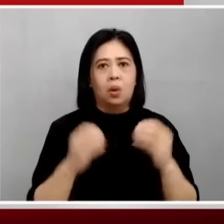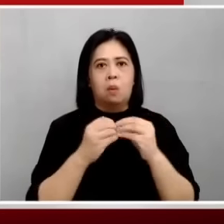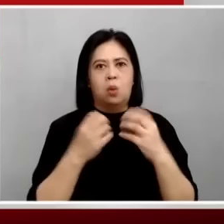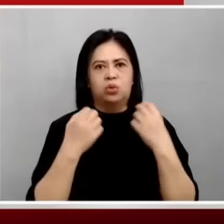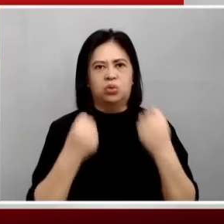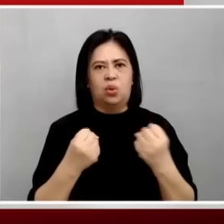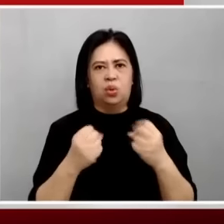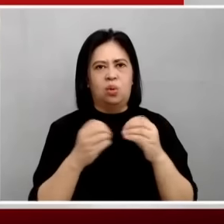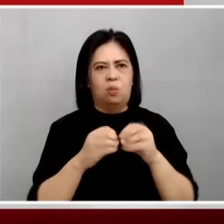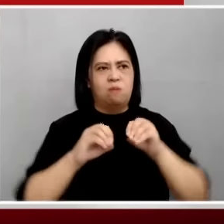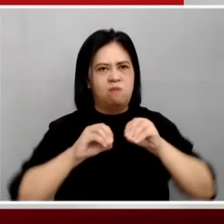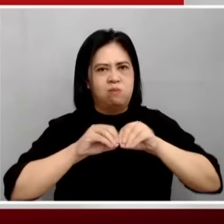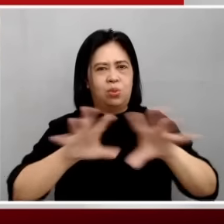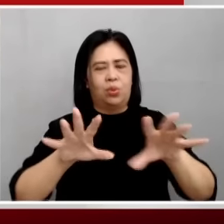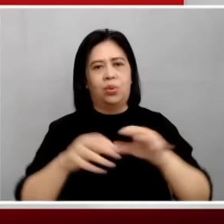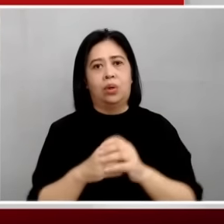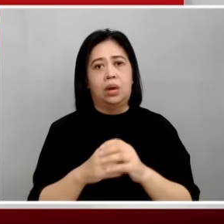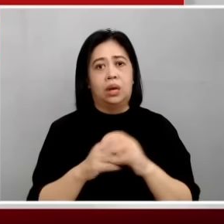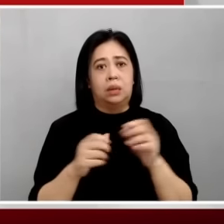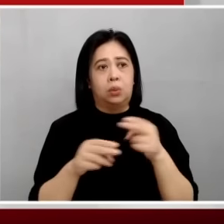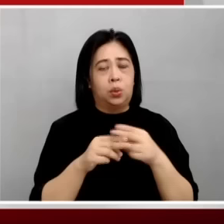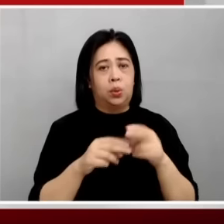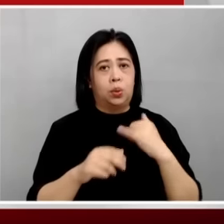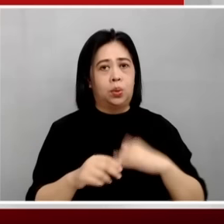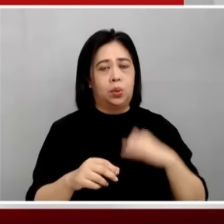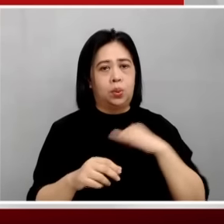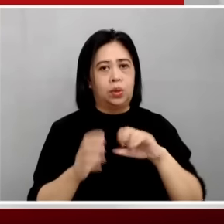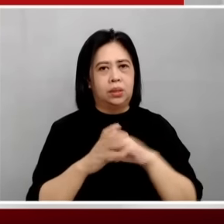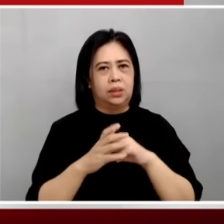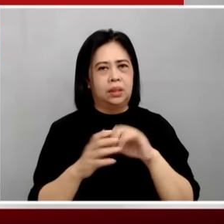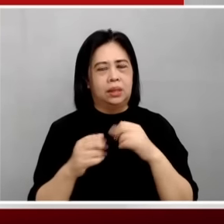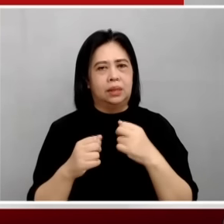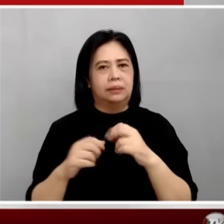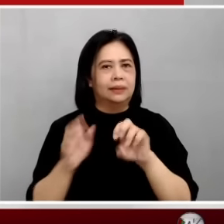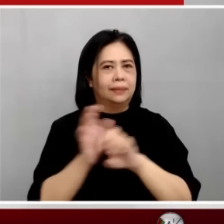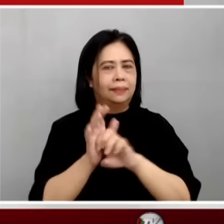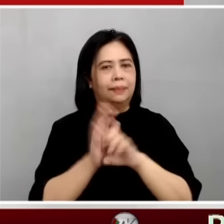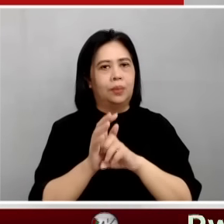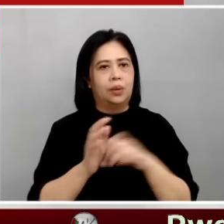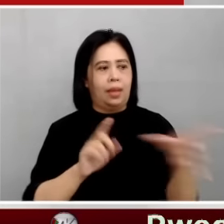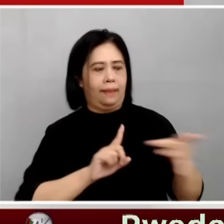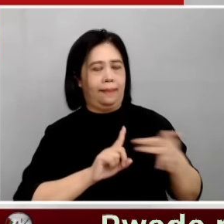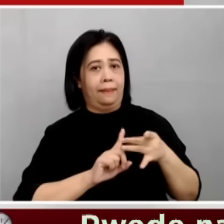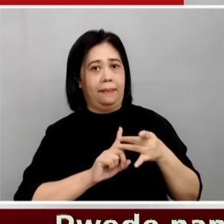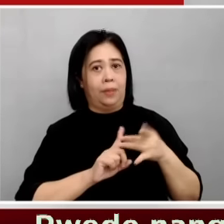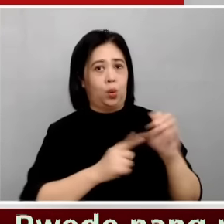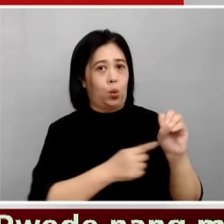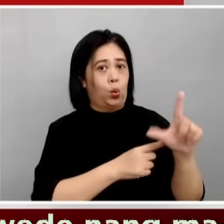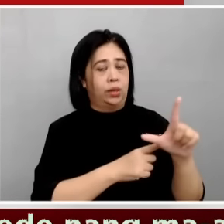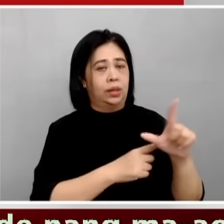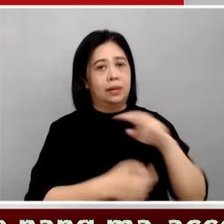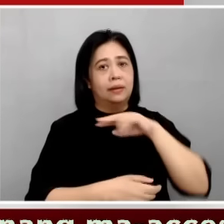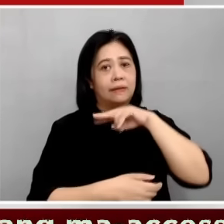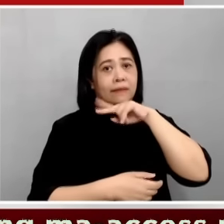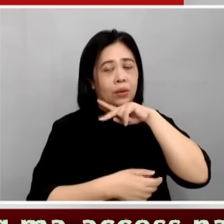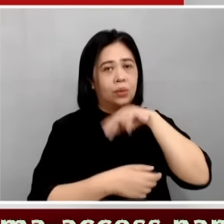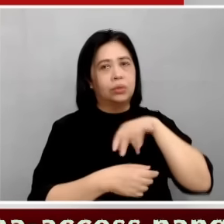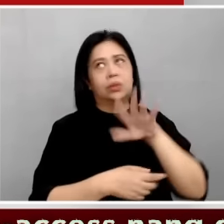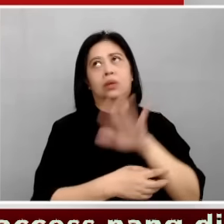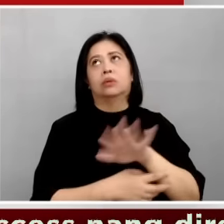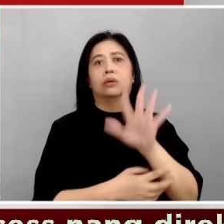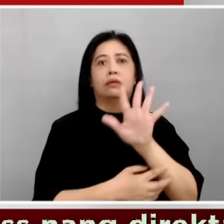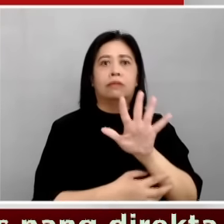Mas maikli ang kanyang incubation period. So kung yung incubation period ng Wuhan or the original virus is about 5